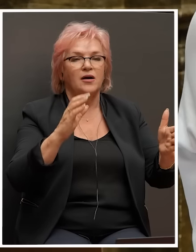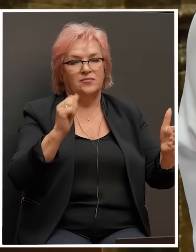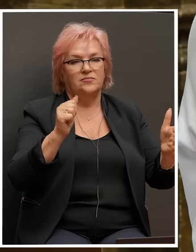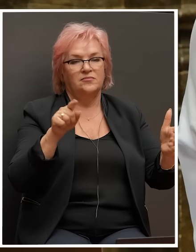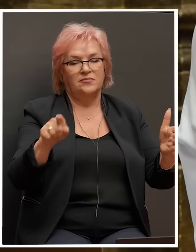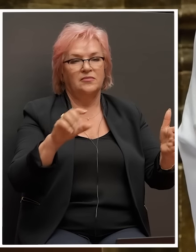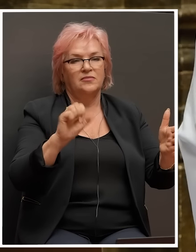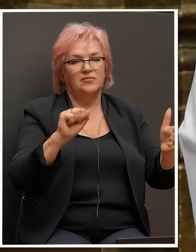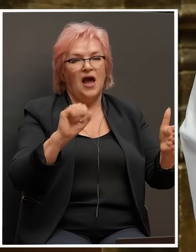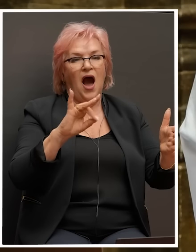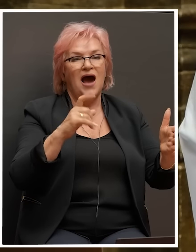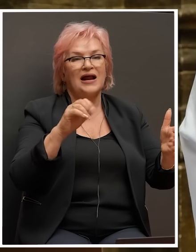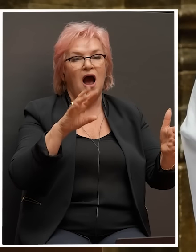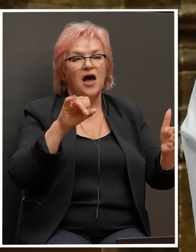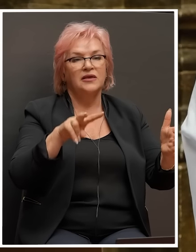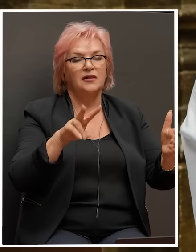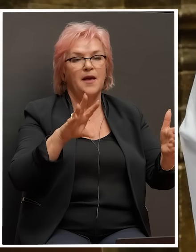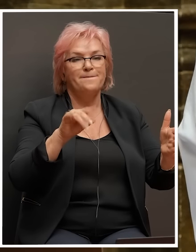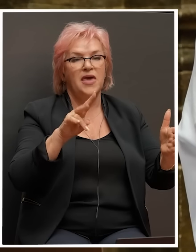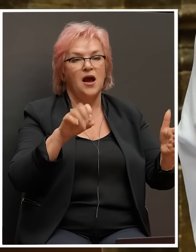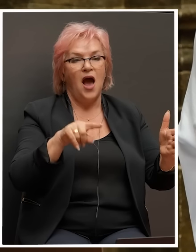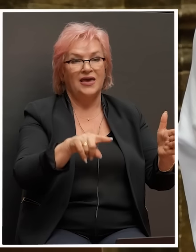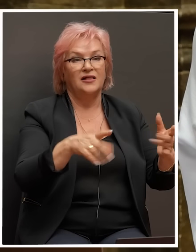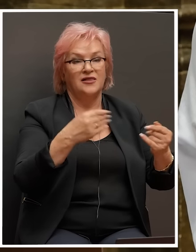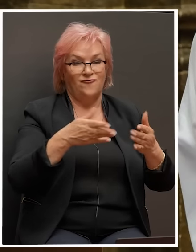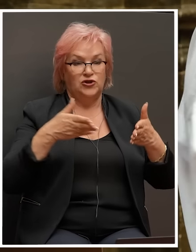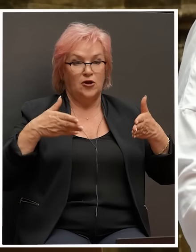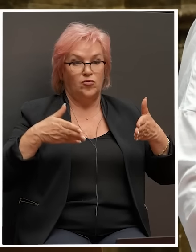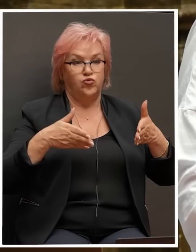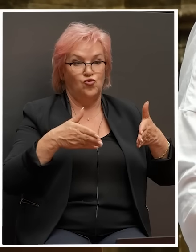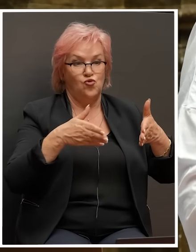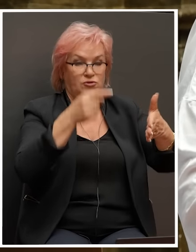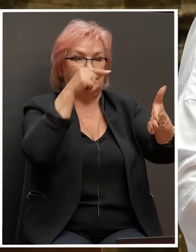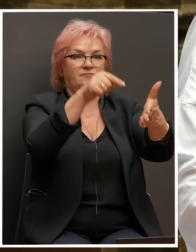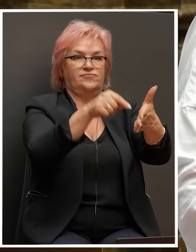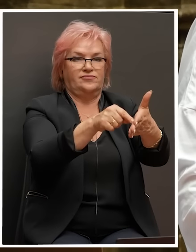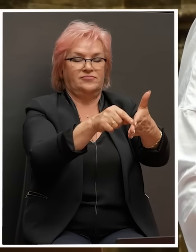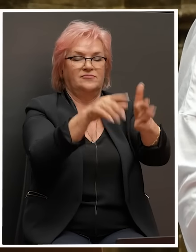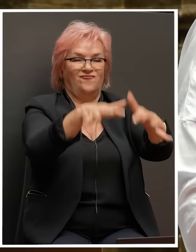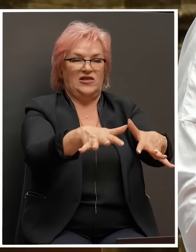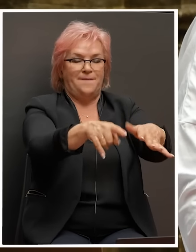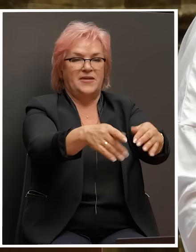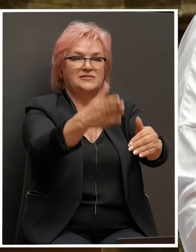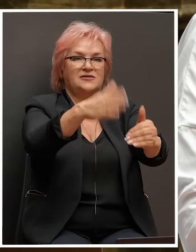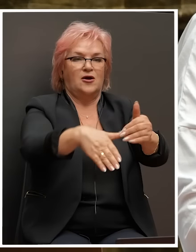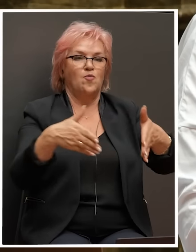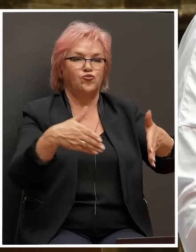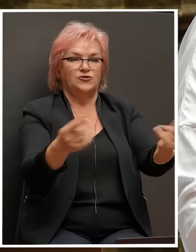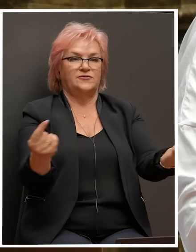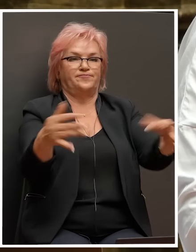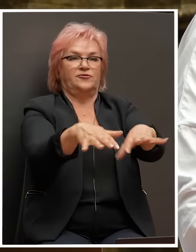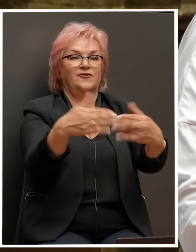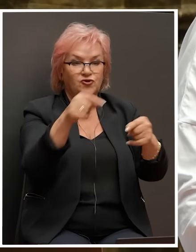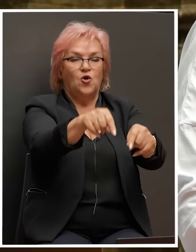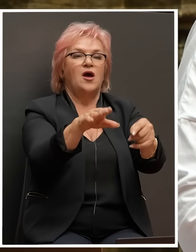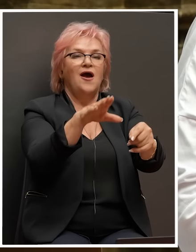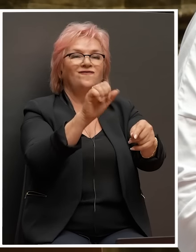Замок Архангела Михаила – та самая точка, у которой путь святого Михаила заканчивал. Там налево поворачиваешь, раз, и Ватикан.